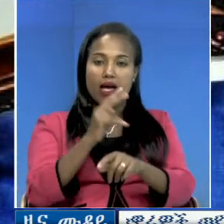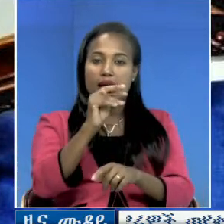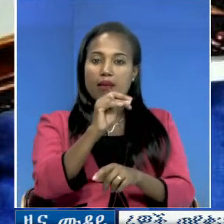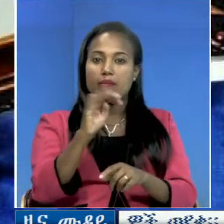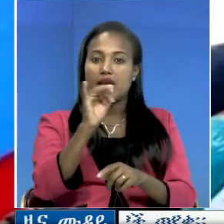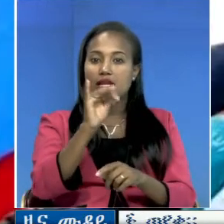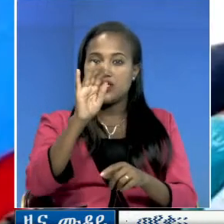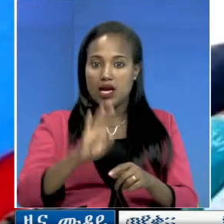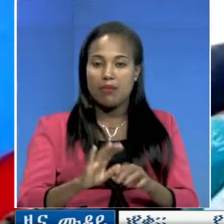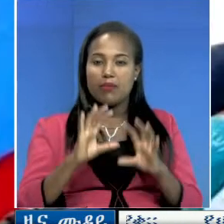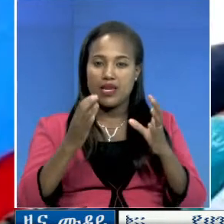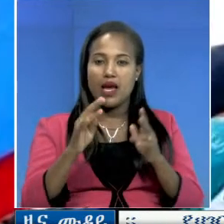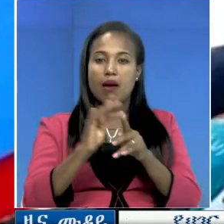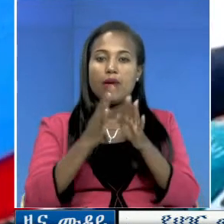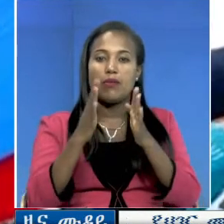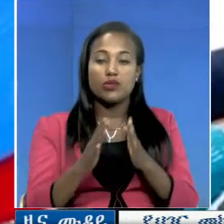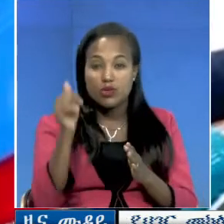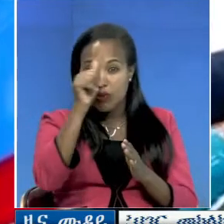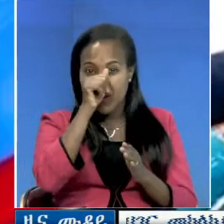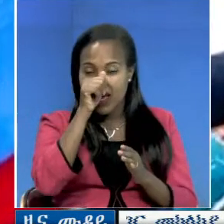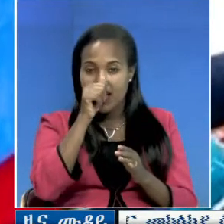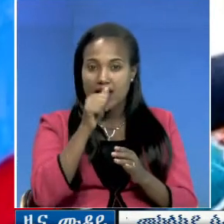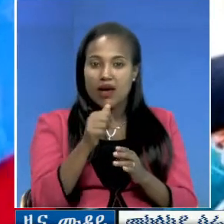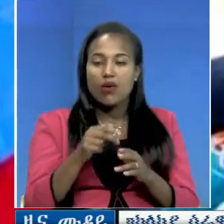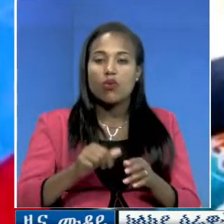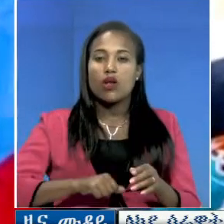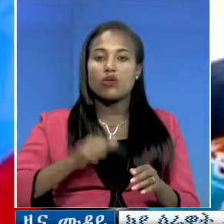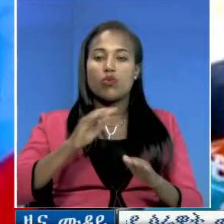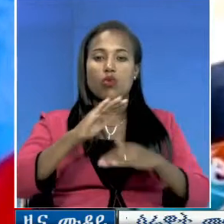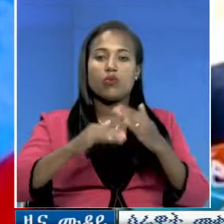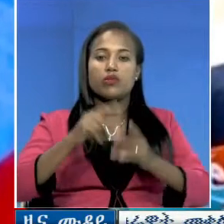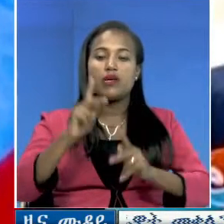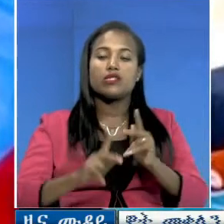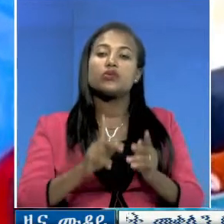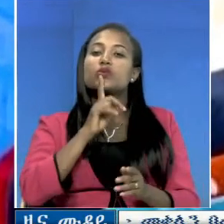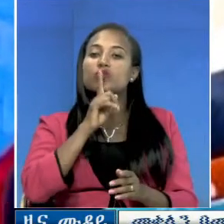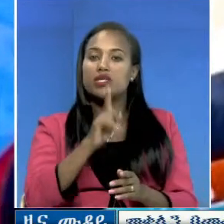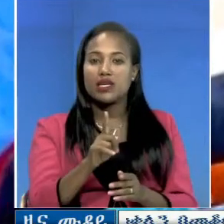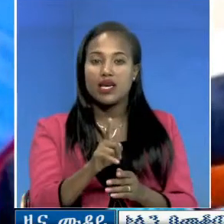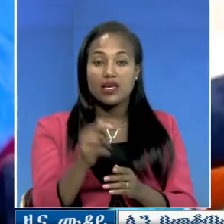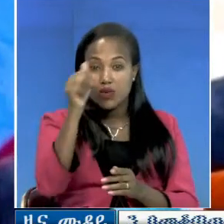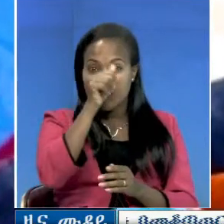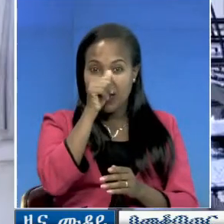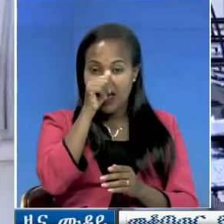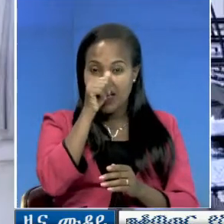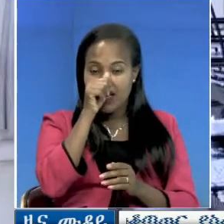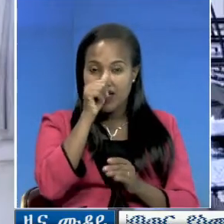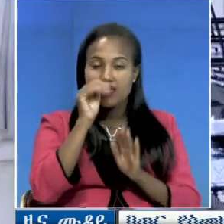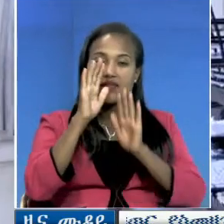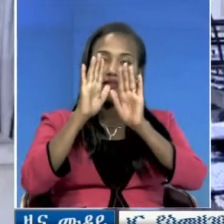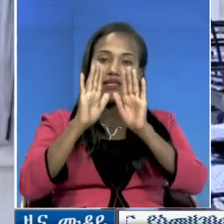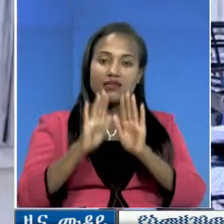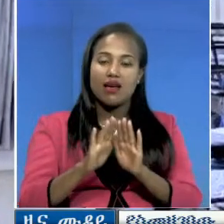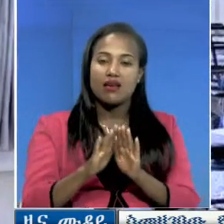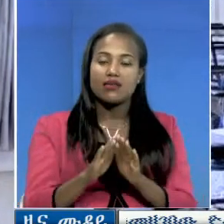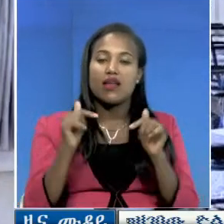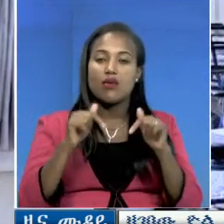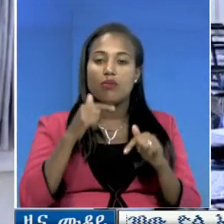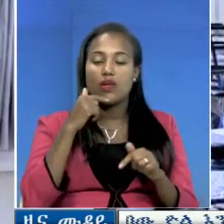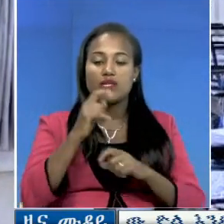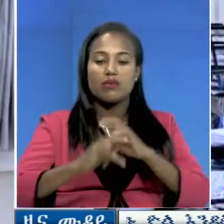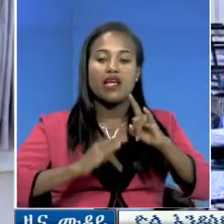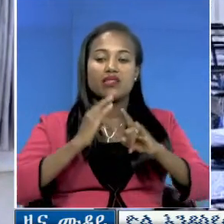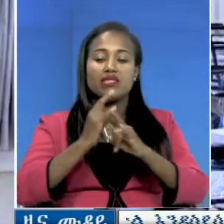ሚሊሻ፣ የሚዲያ ባለሙያዎች፣ የኢትዮጵያ ደጀን የሆነው መላው ህዝባችን እውነተኛው የኢትዮጵያ ትንሳኤ ዛሬ ነው ብለዋል።